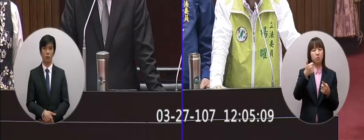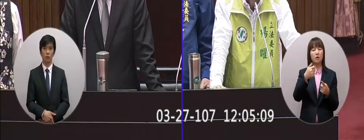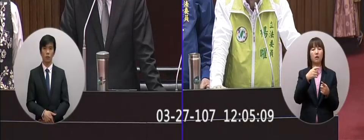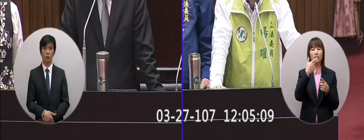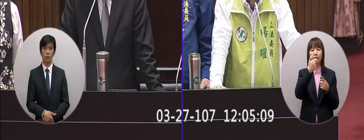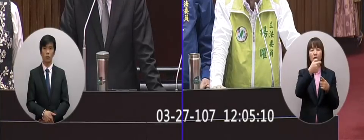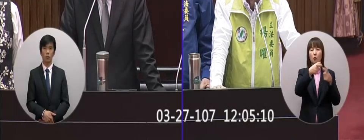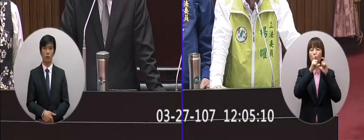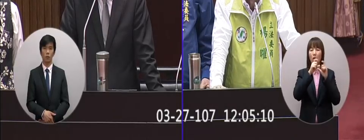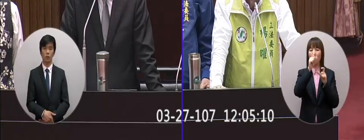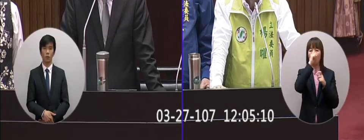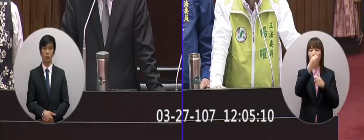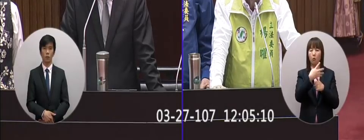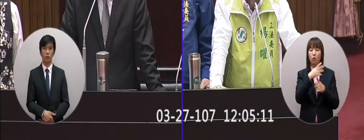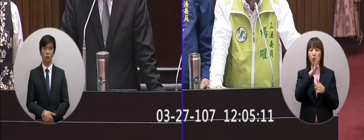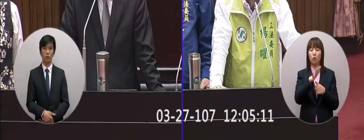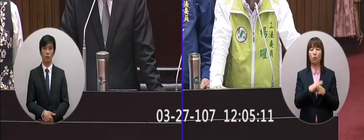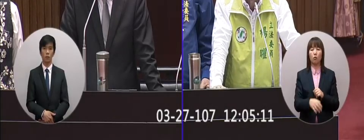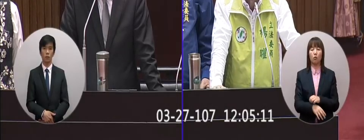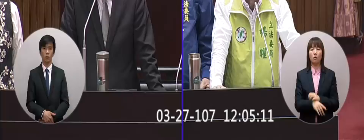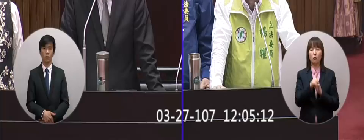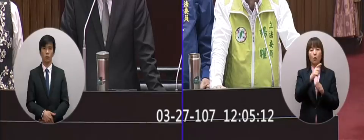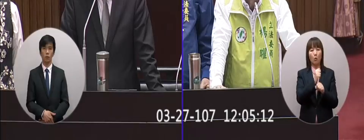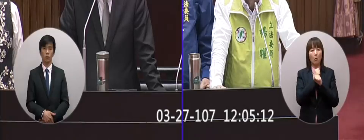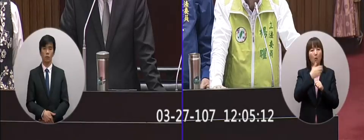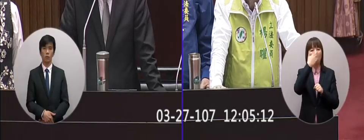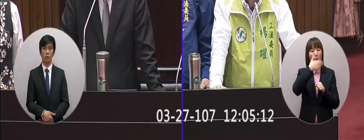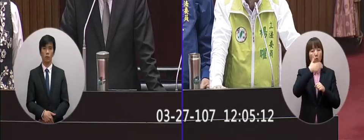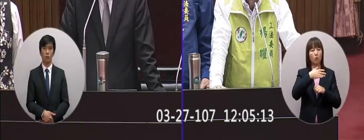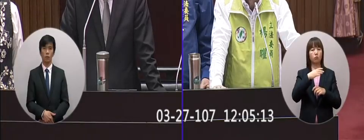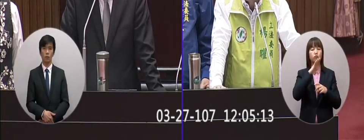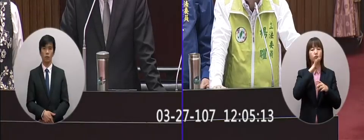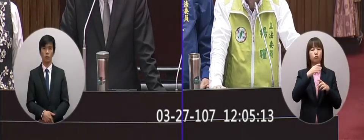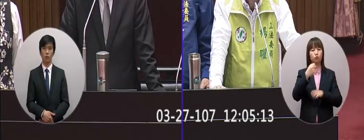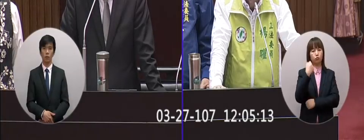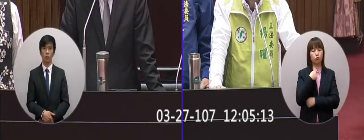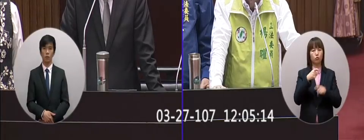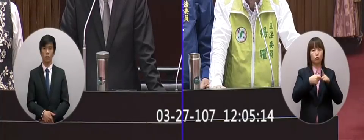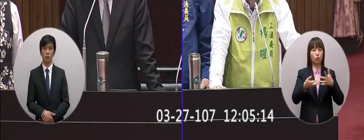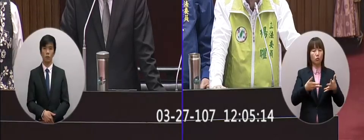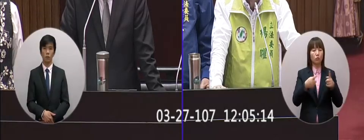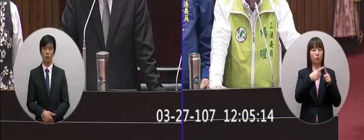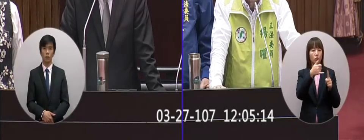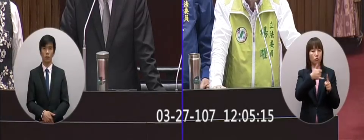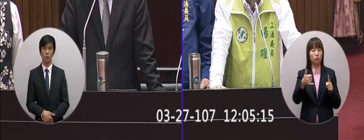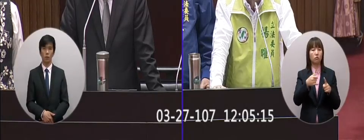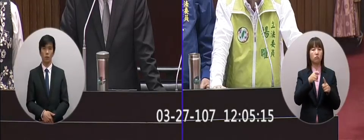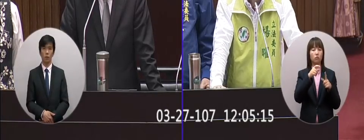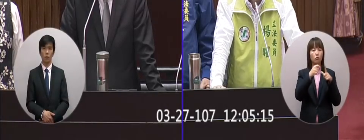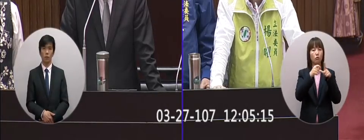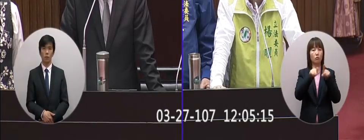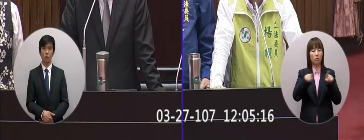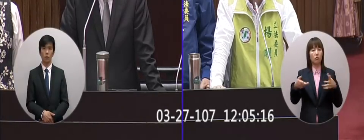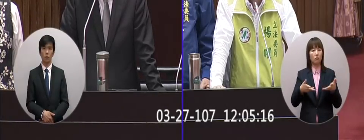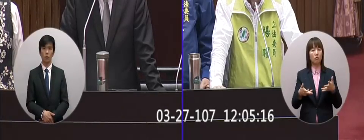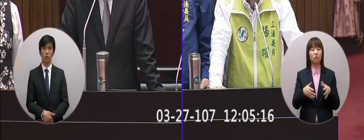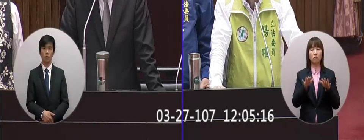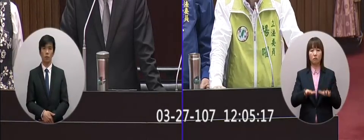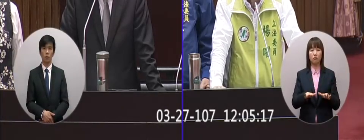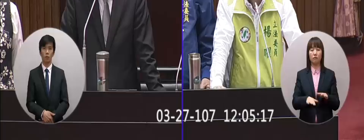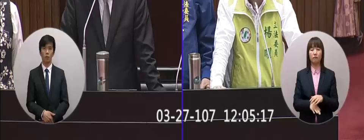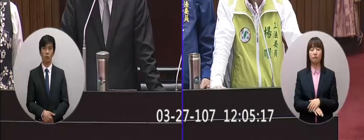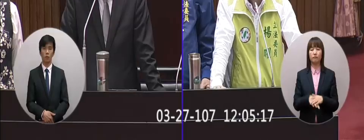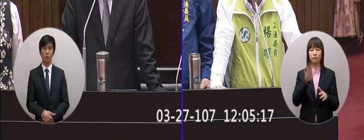善意回应，也谢谢院长注意到澎湖军公教的公平正义的问题。我们现在是已经